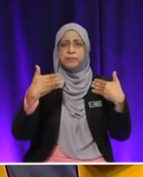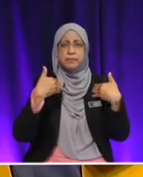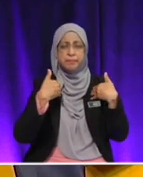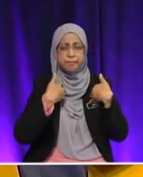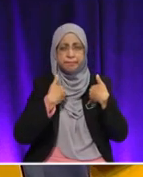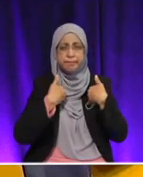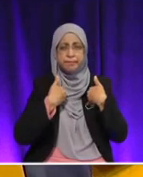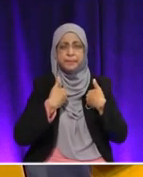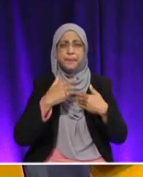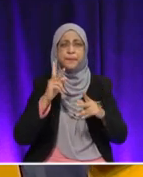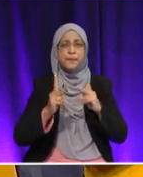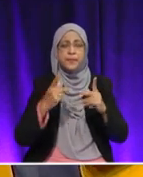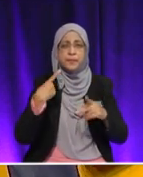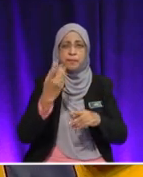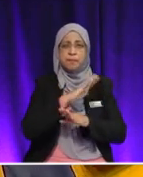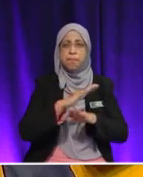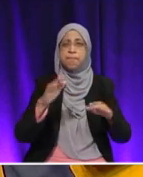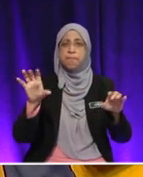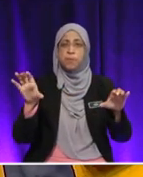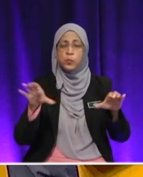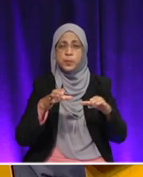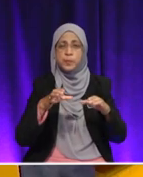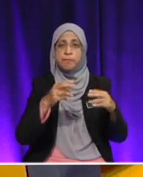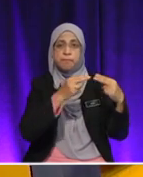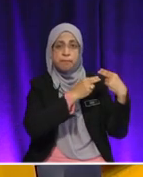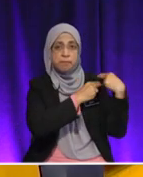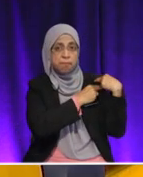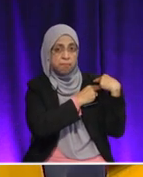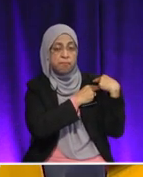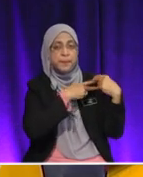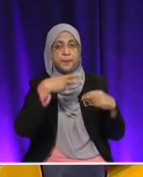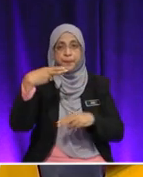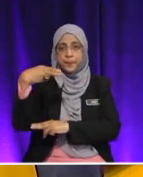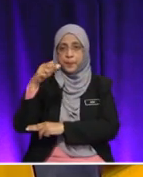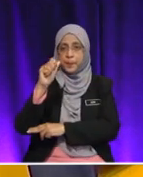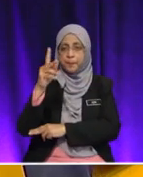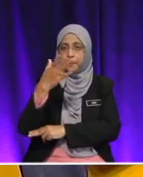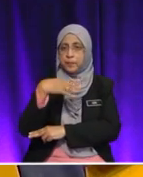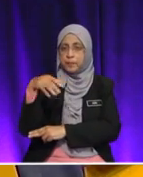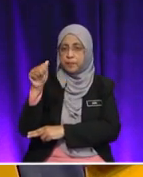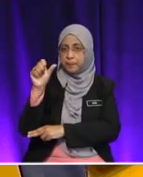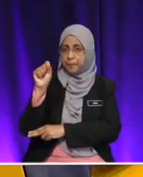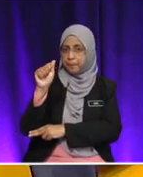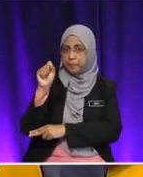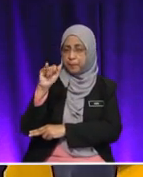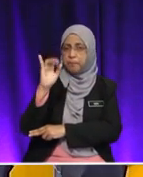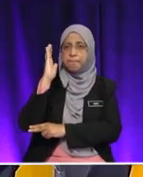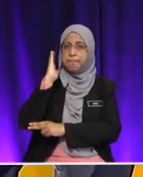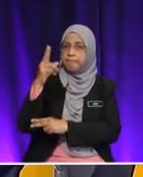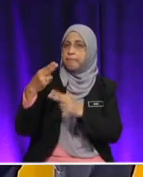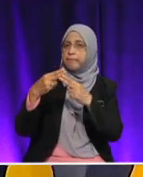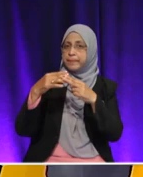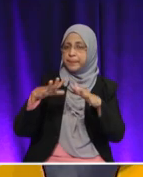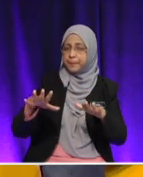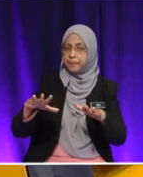kala kita amalkan ataupun kita tidak mengamalkan tanggung jawab kita hak asasi tersebut akan hilang selain daripada di sini